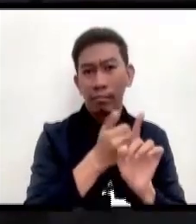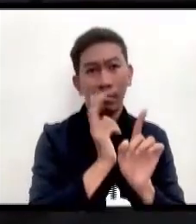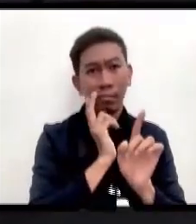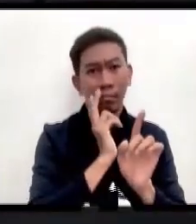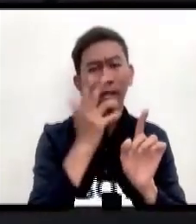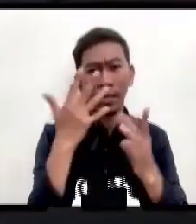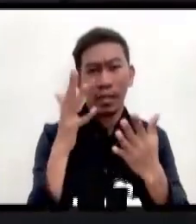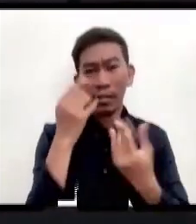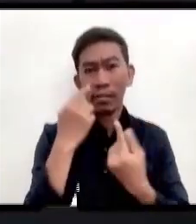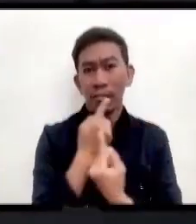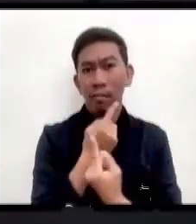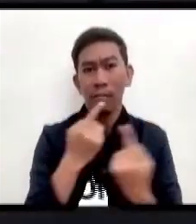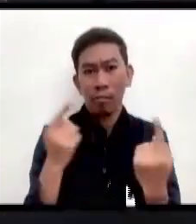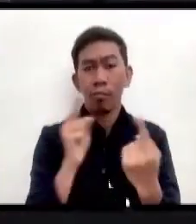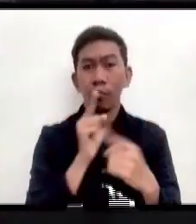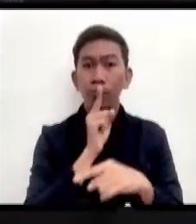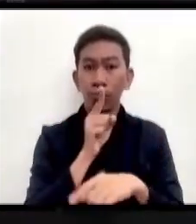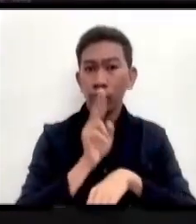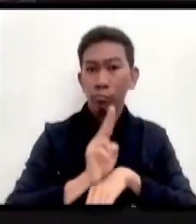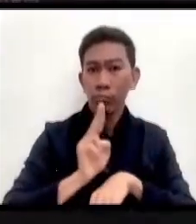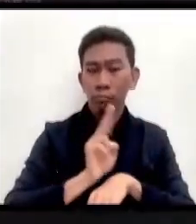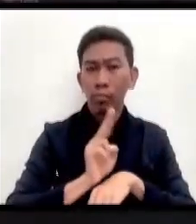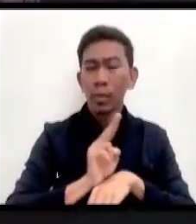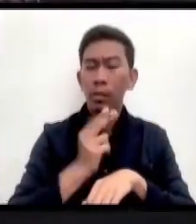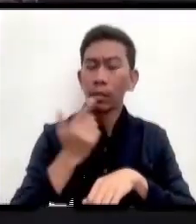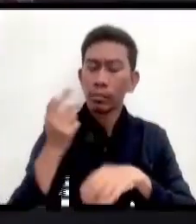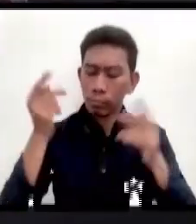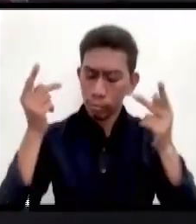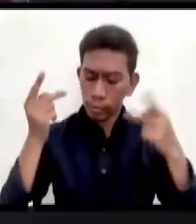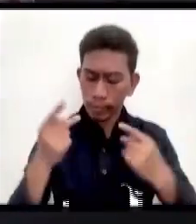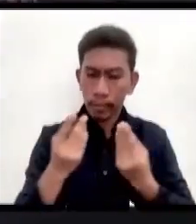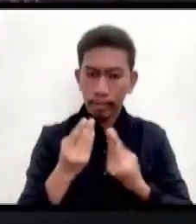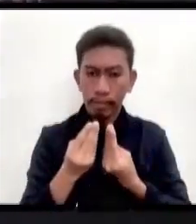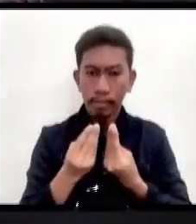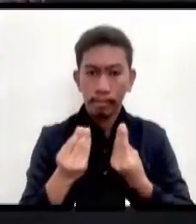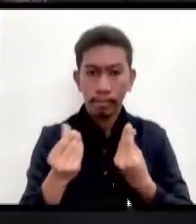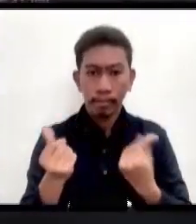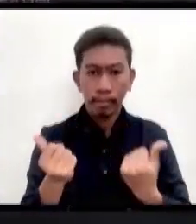Patrick De Jesus para sa Morning Show ng Bayan, Rise and Shine, Pilipinas.